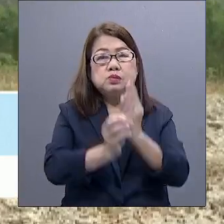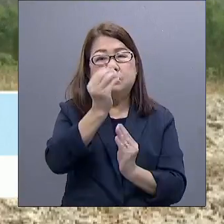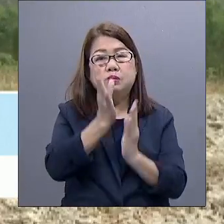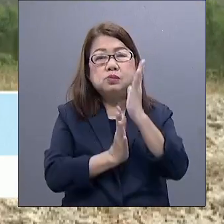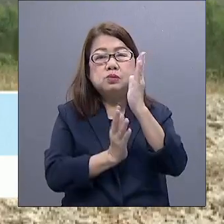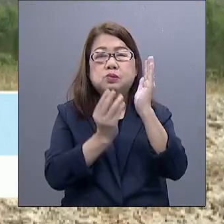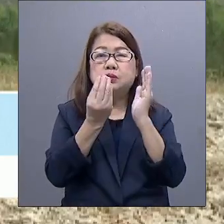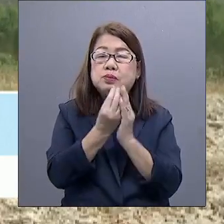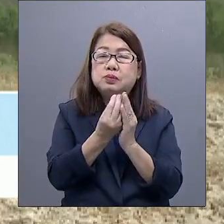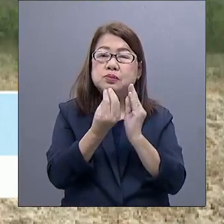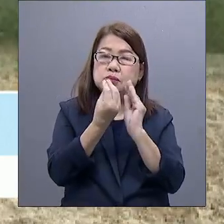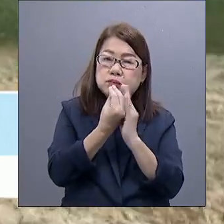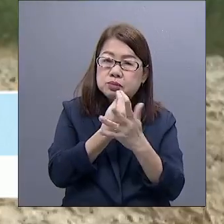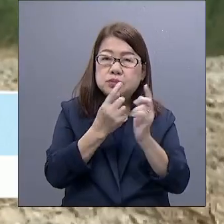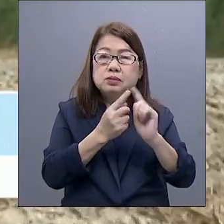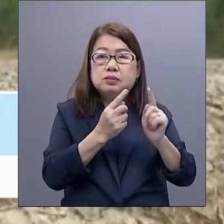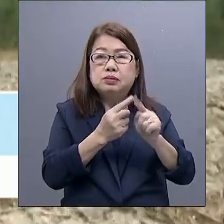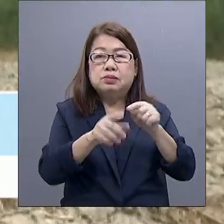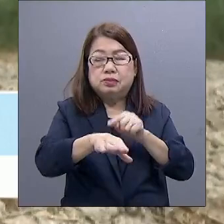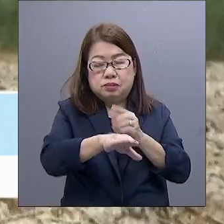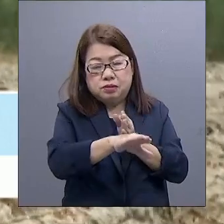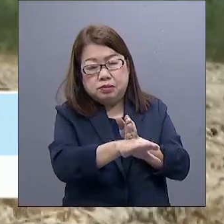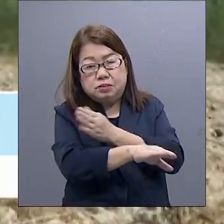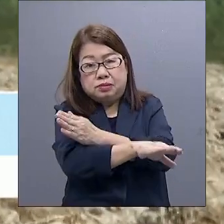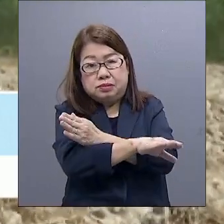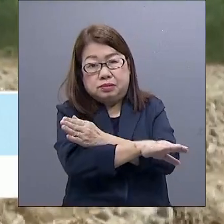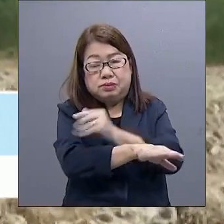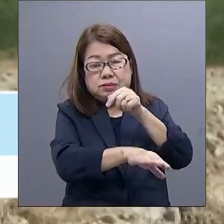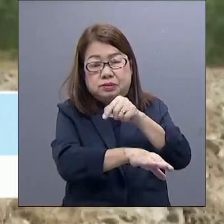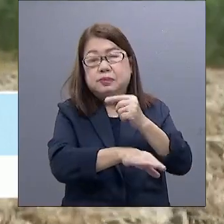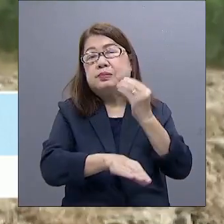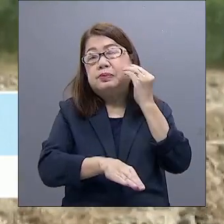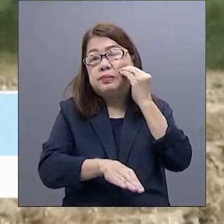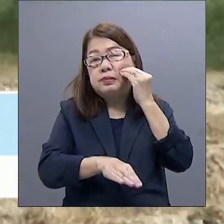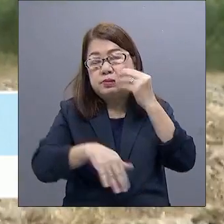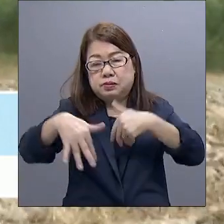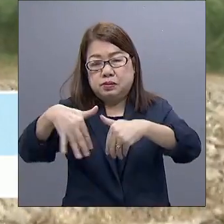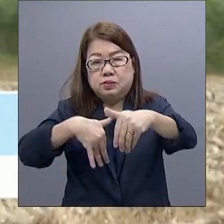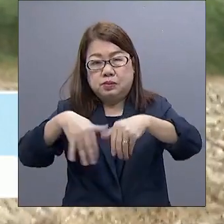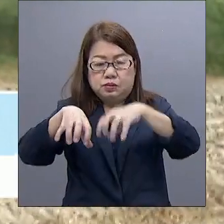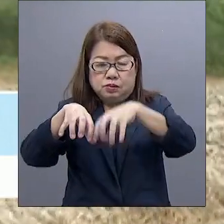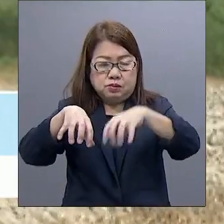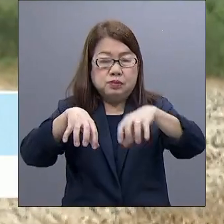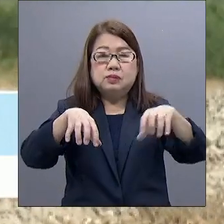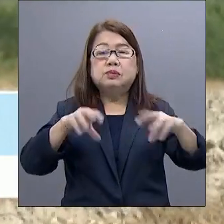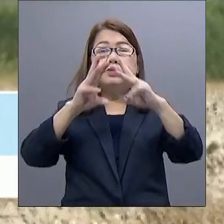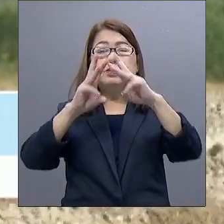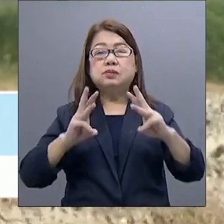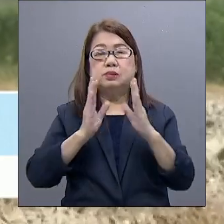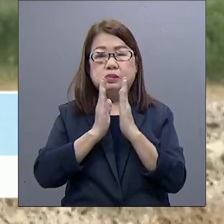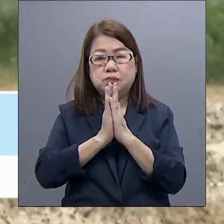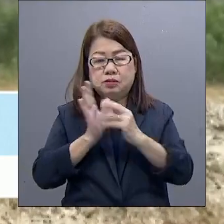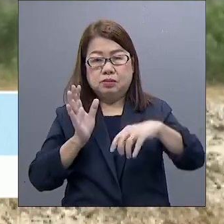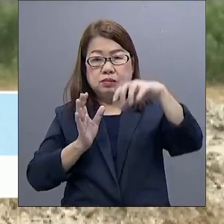็พื้นที่อยู่อาสัยเป็ชุมชนมีทั้งวัสต ลงarsh objectiveแล้วกัชากรที่